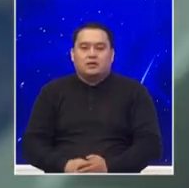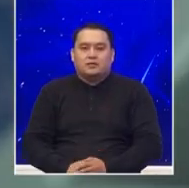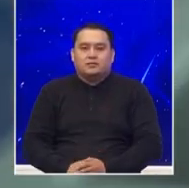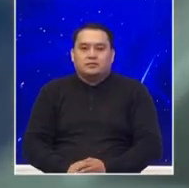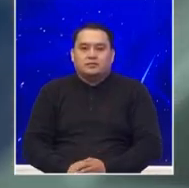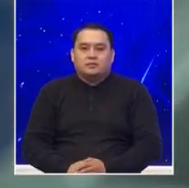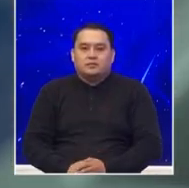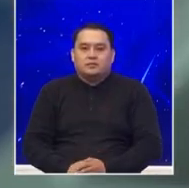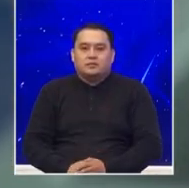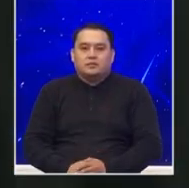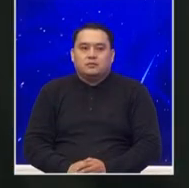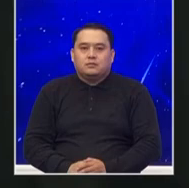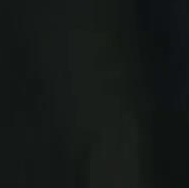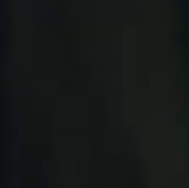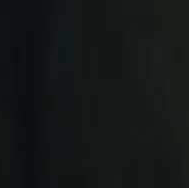979 тенге.